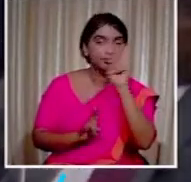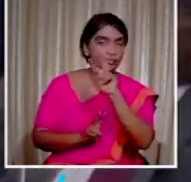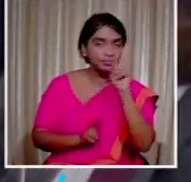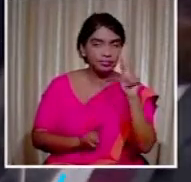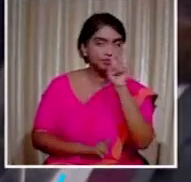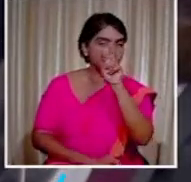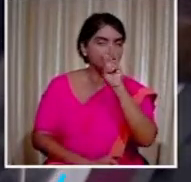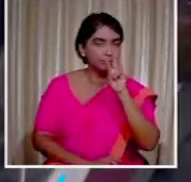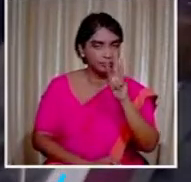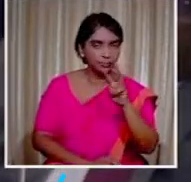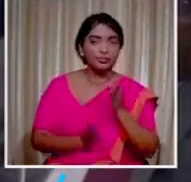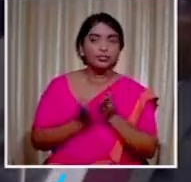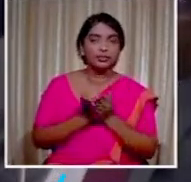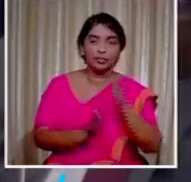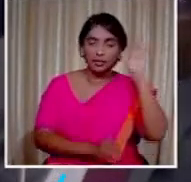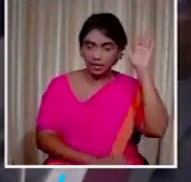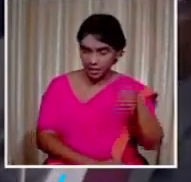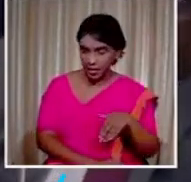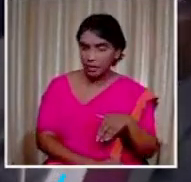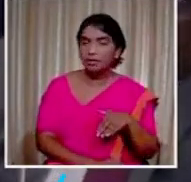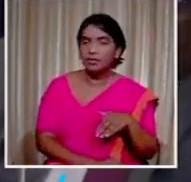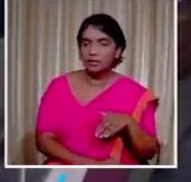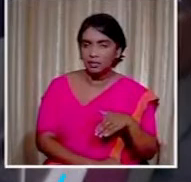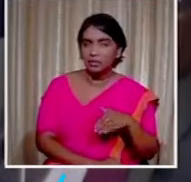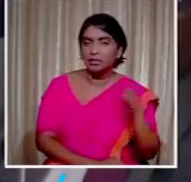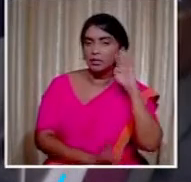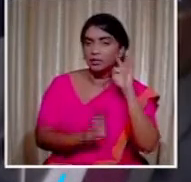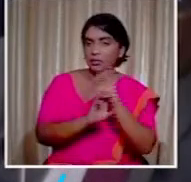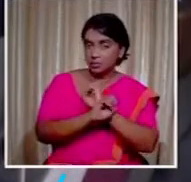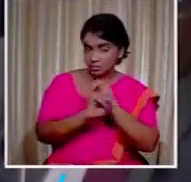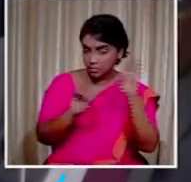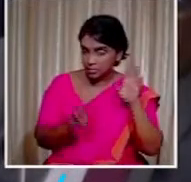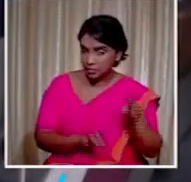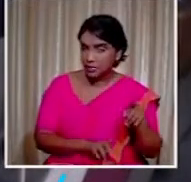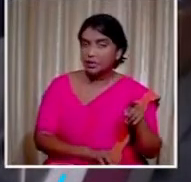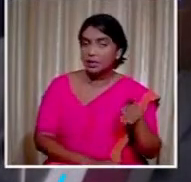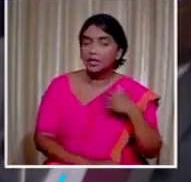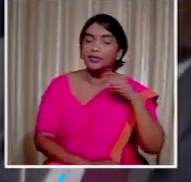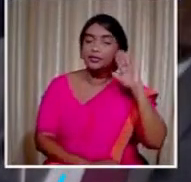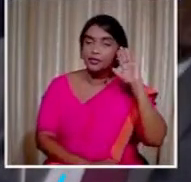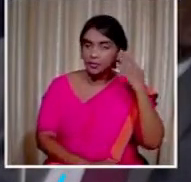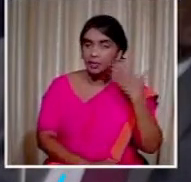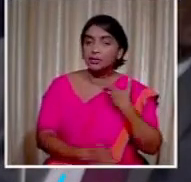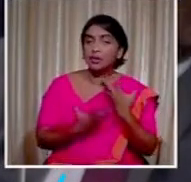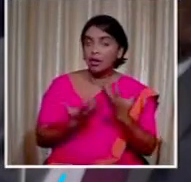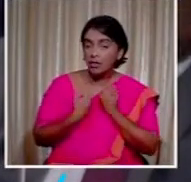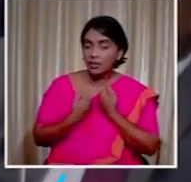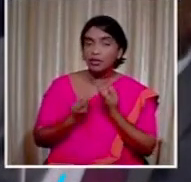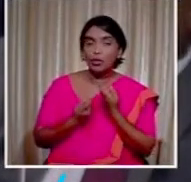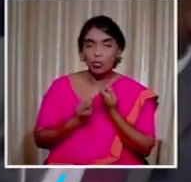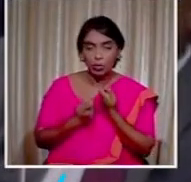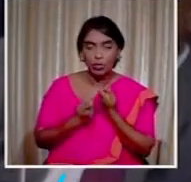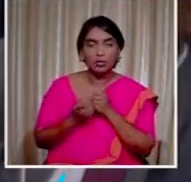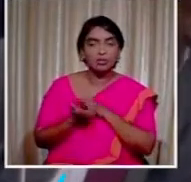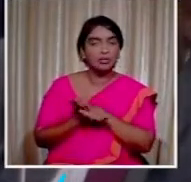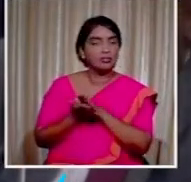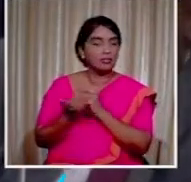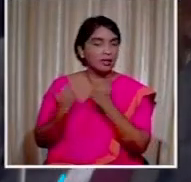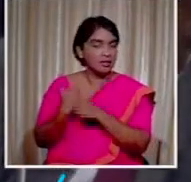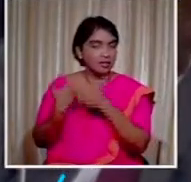23 නෞකාවක් එන බවට ප්‍රකාශයක් කරේ විශේෂයෙන්ම අපි අවශ්‍ය මුදල් සම්පාදනය